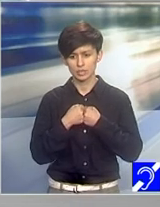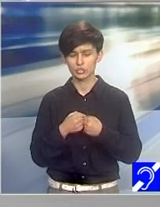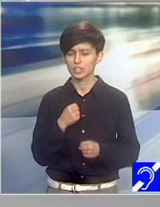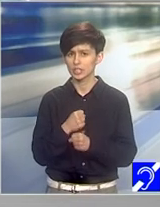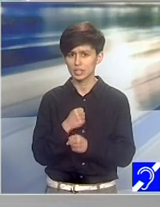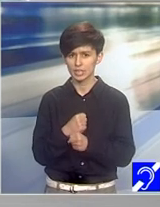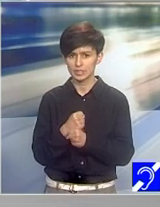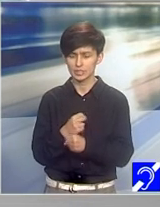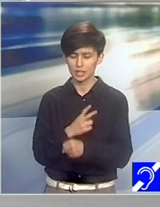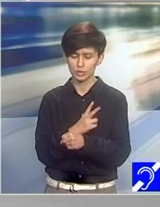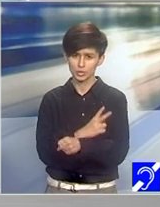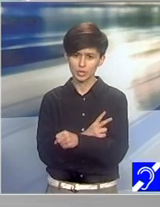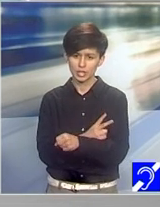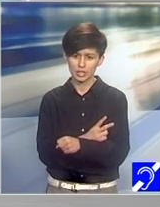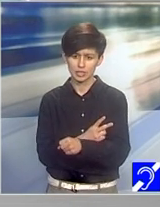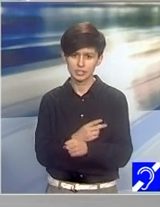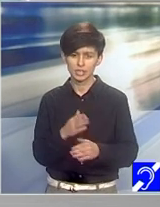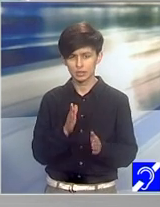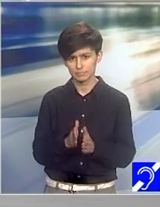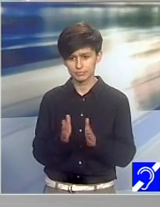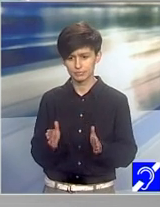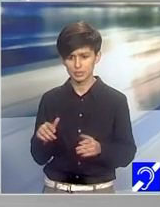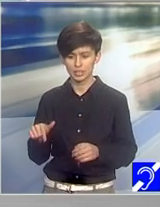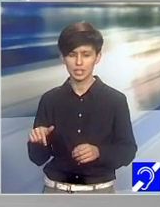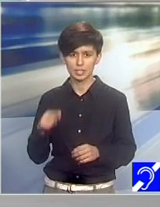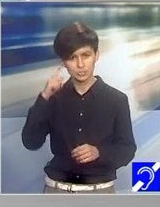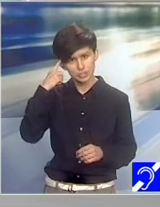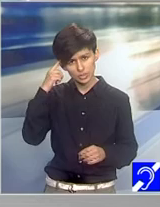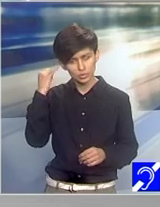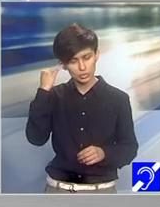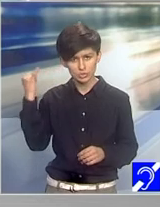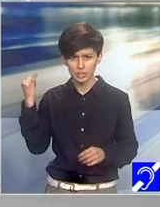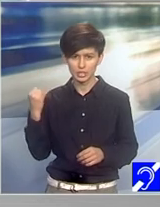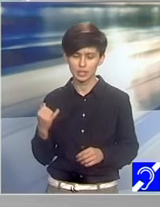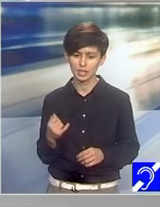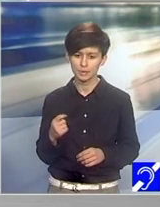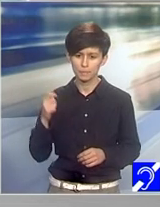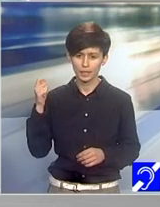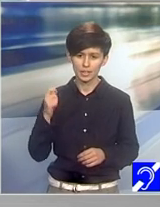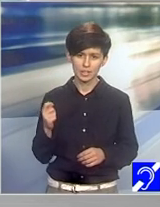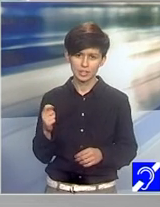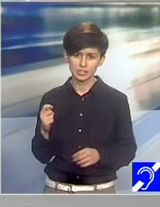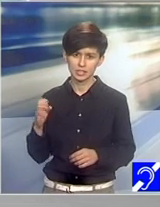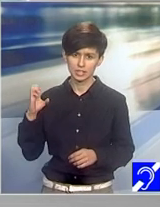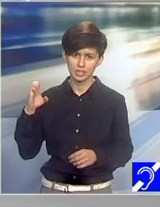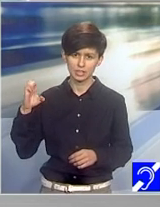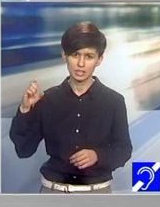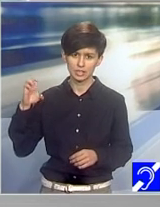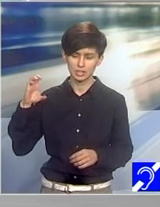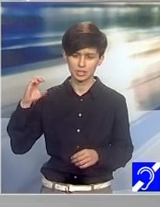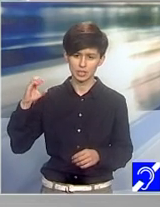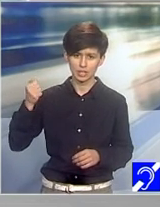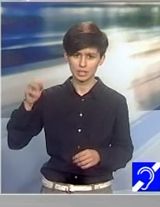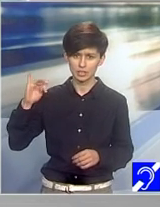stat tampon între ele. Este cunoscută acea idee a țarinei Ecaterina a II cu regatul dacic,